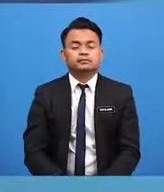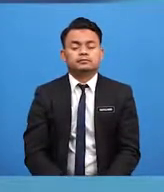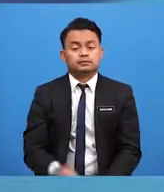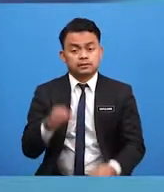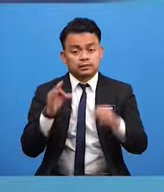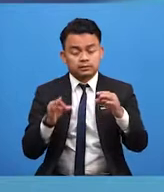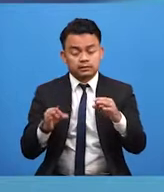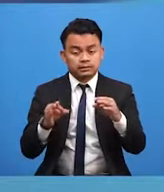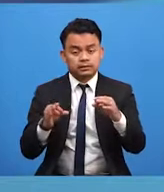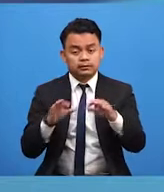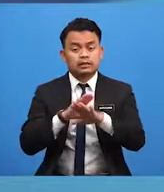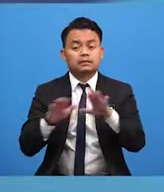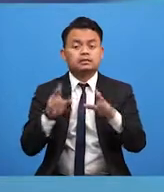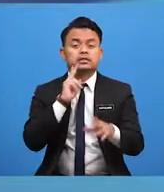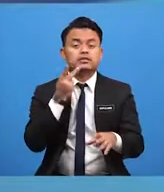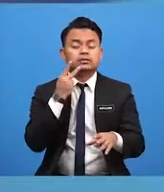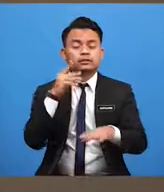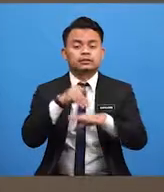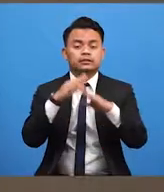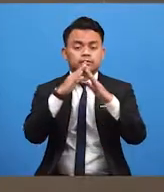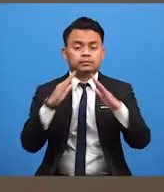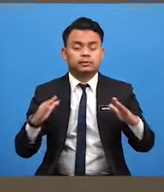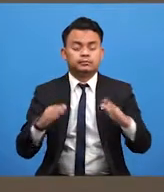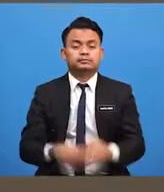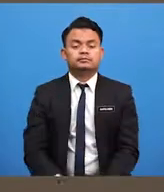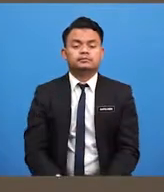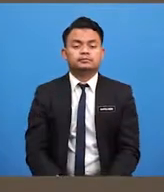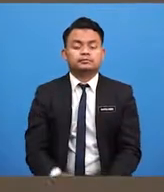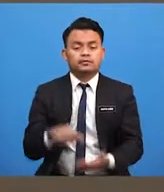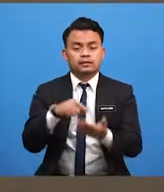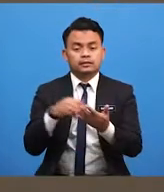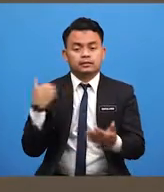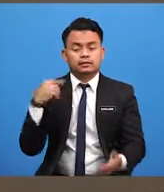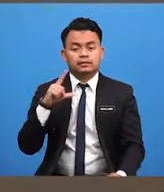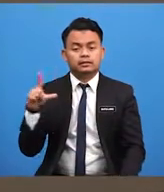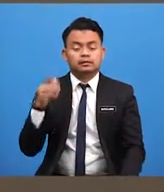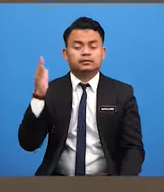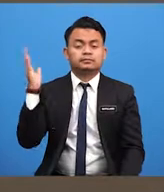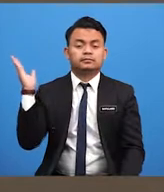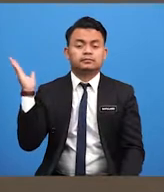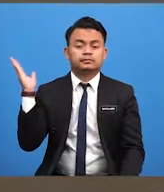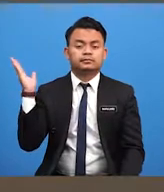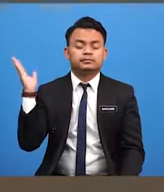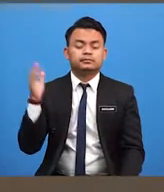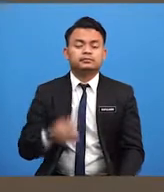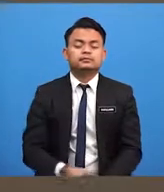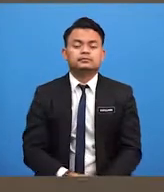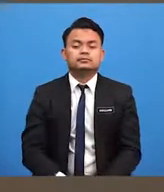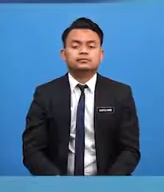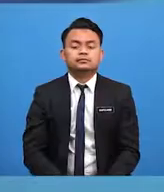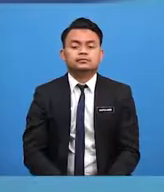mempunyai sayur-sayuran di rumah. Ini adalah contoh onion pike yang cikgu telah sediakan.